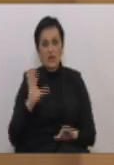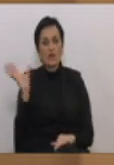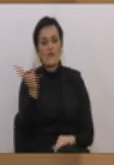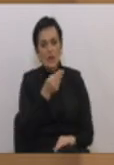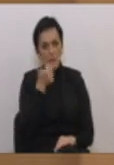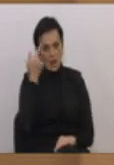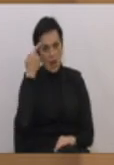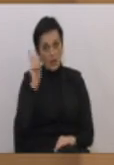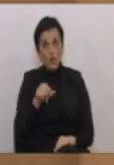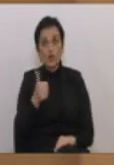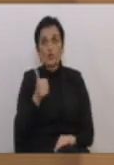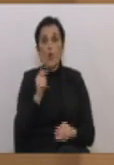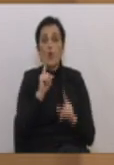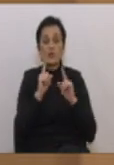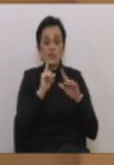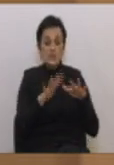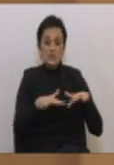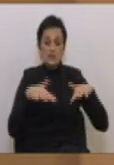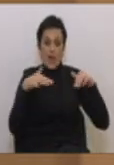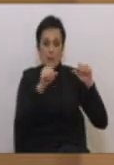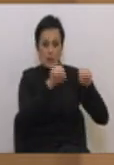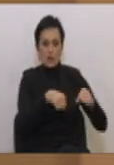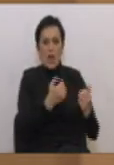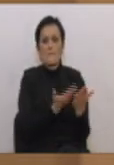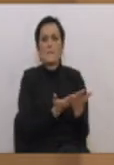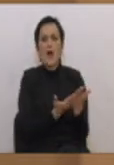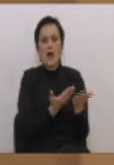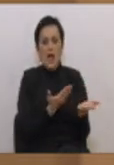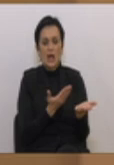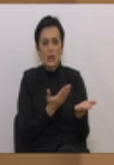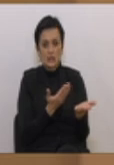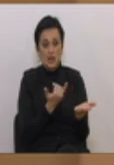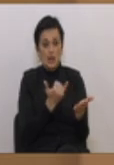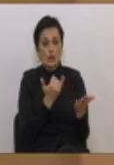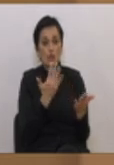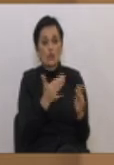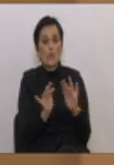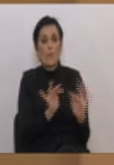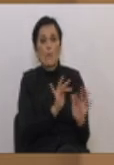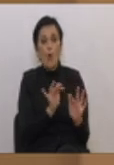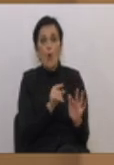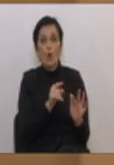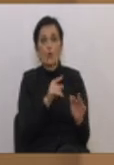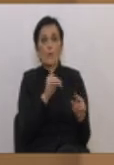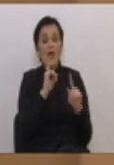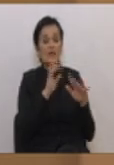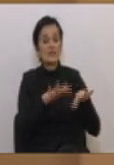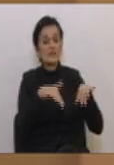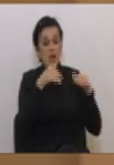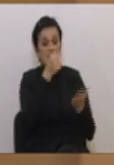ვიცით. Ისევე როგორც საკრებულოებში შეეძლოთ მაგალითად მოქმედ საკრებულოებს დაემტკიცებინათ